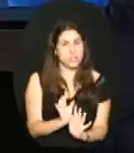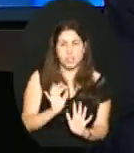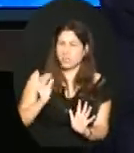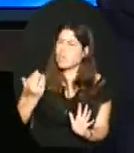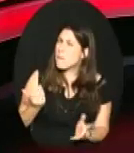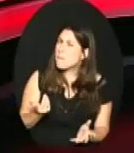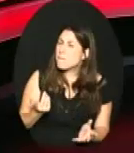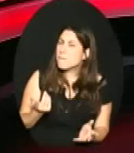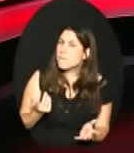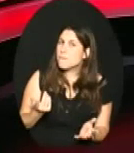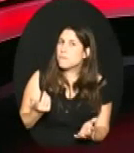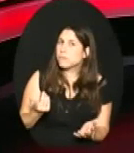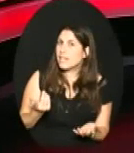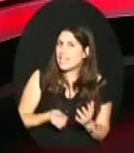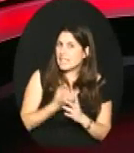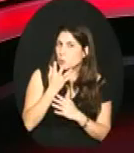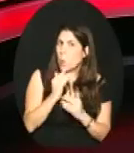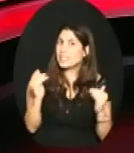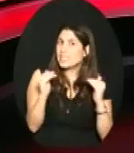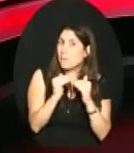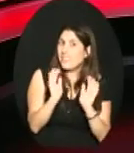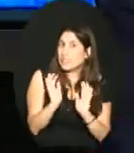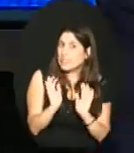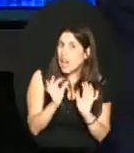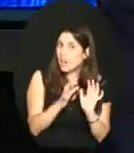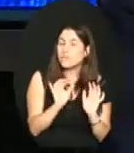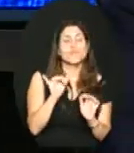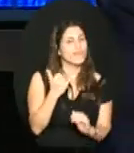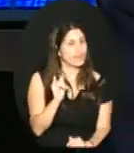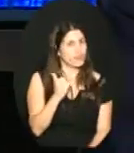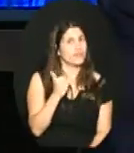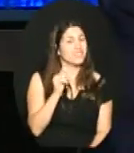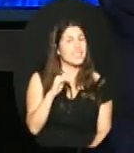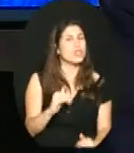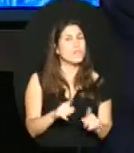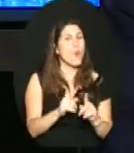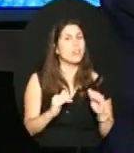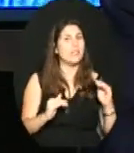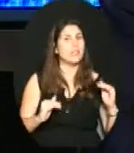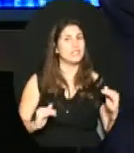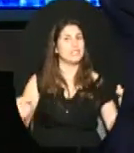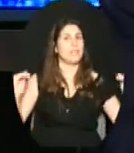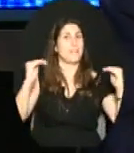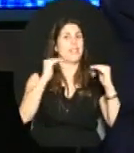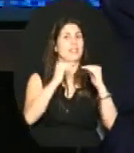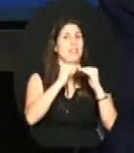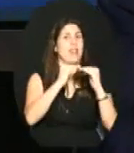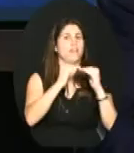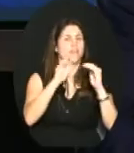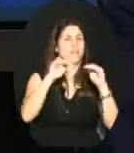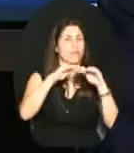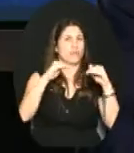ייצרו סימטריה? בדיוק, אמרתי, בדיוק. יש פה סימטריה מסוימת, אפילו